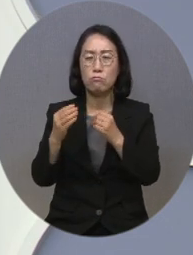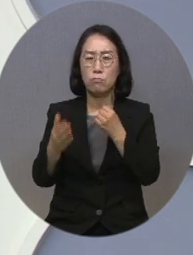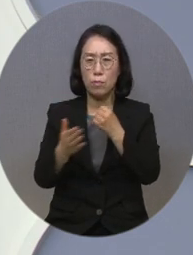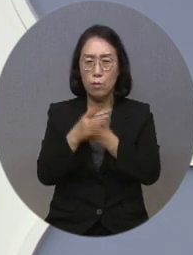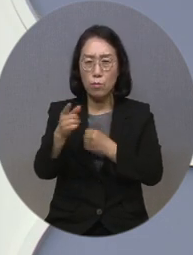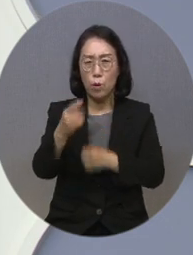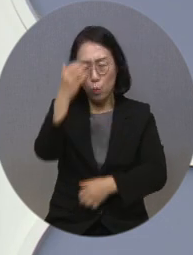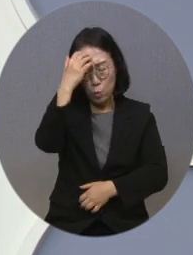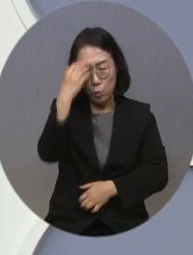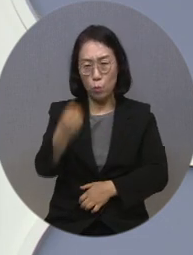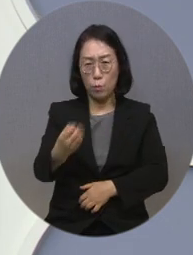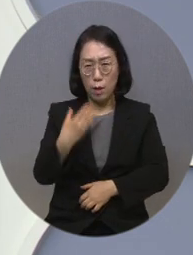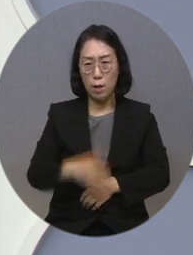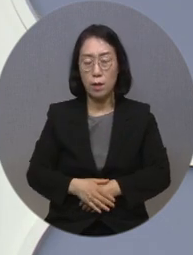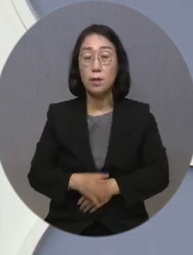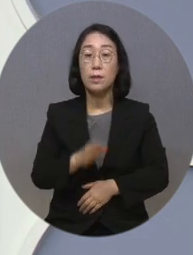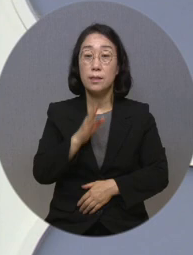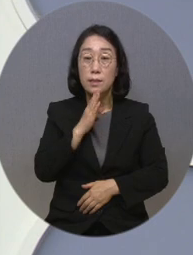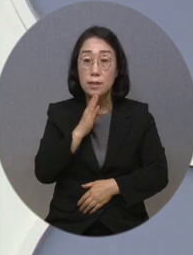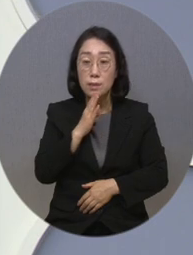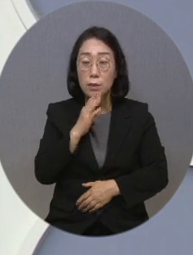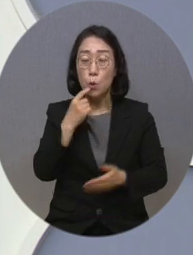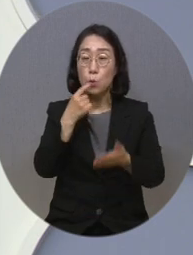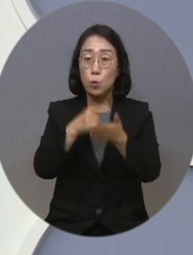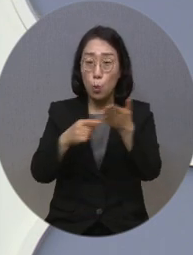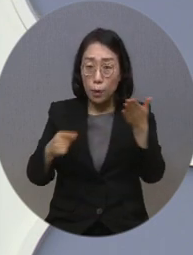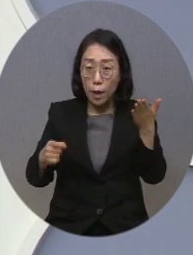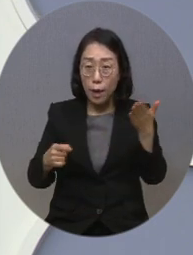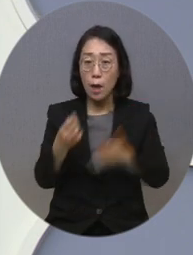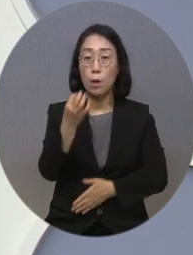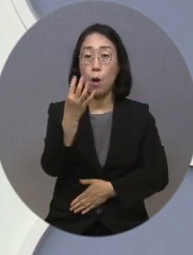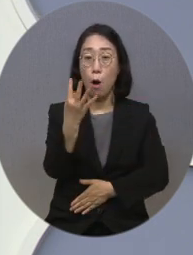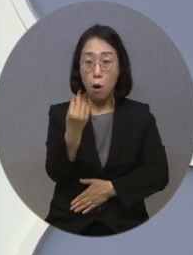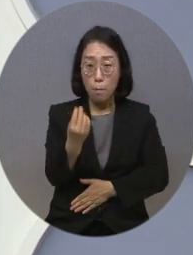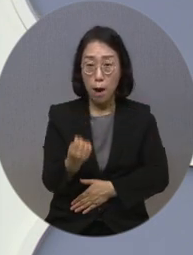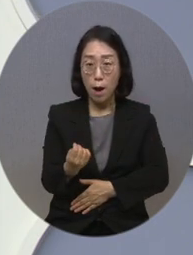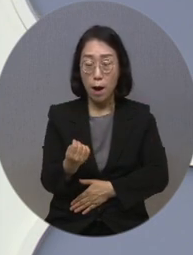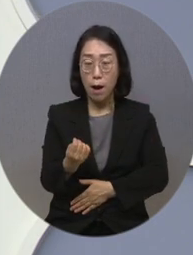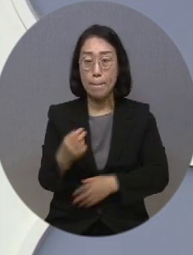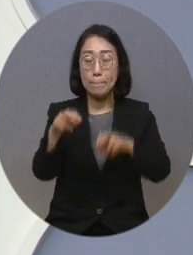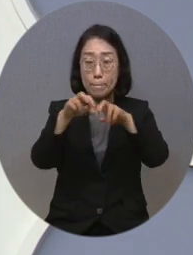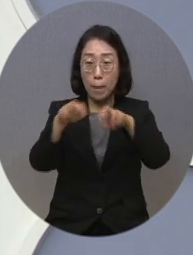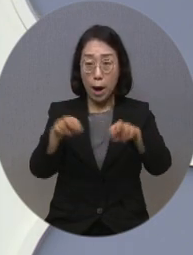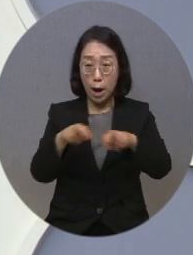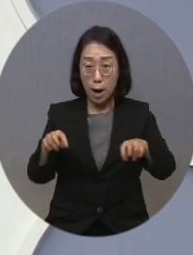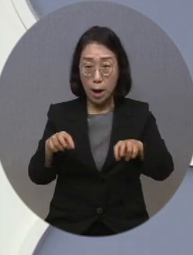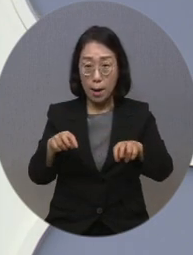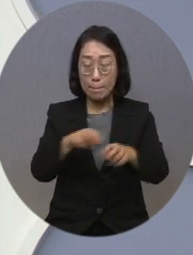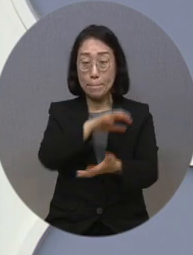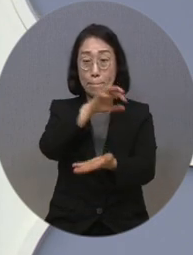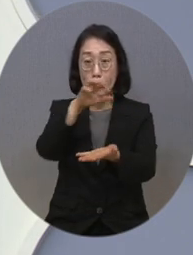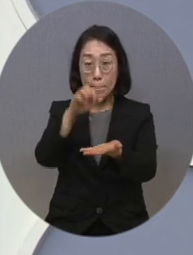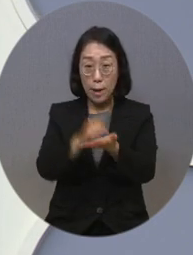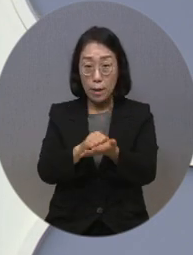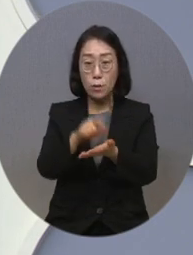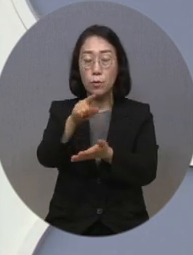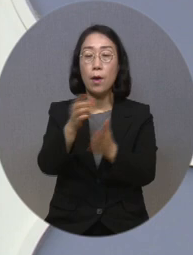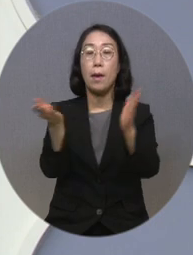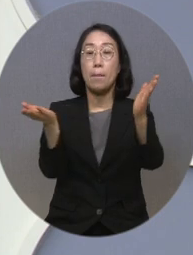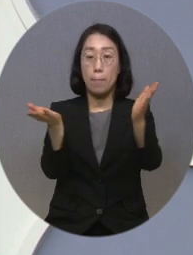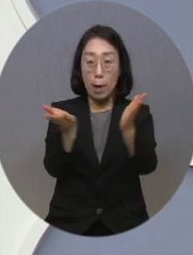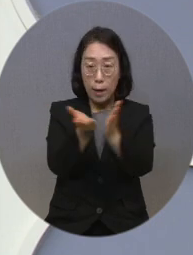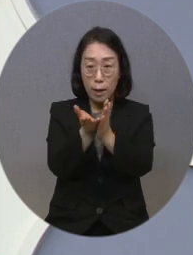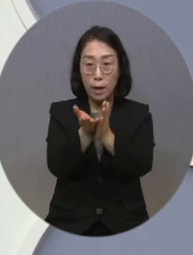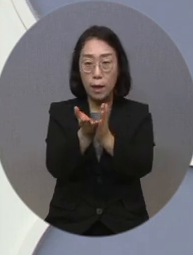것은 정말 실질적인 그 손실액이 얼마인지 이것을 제대로 정부가 좀 파악을 해서 거기에 걸맞는